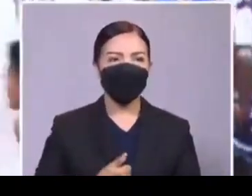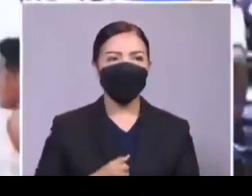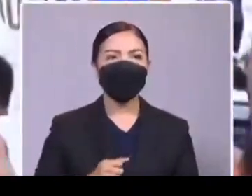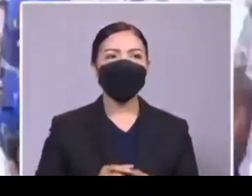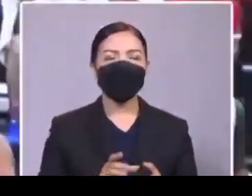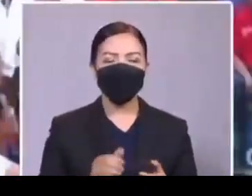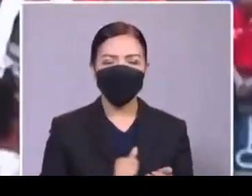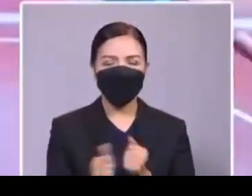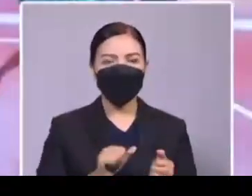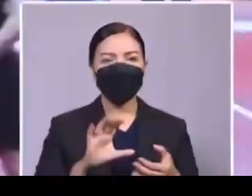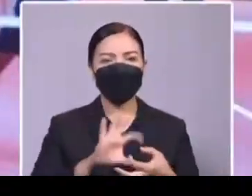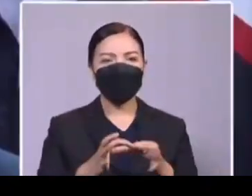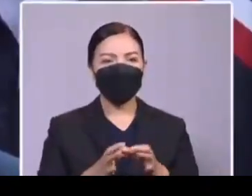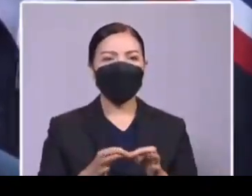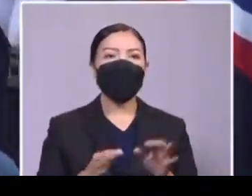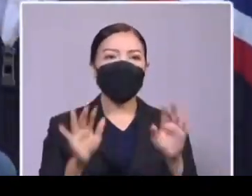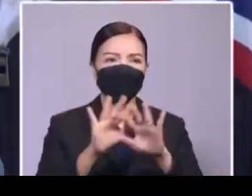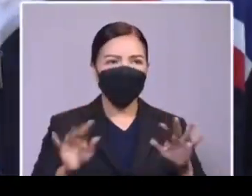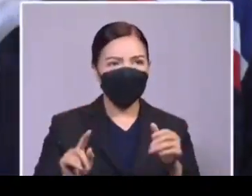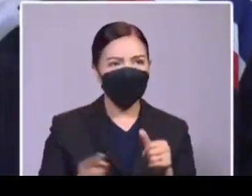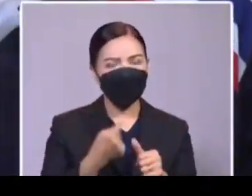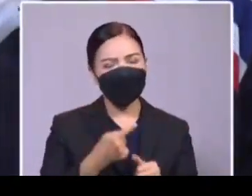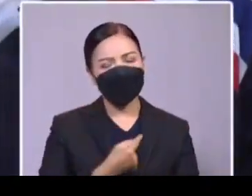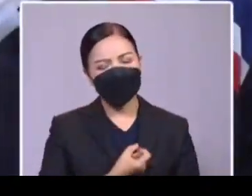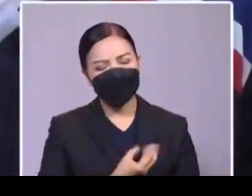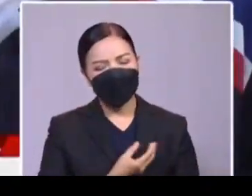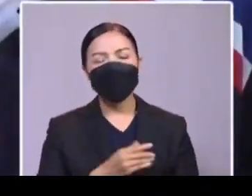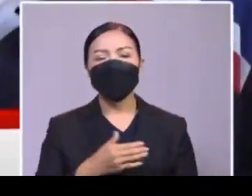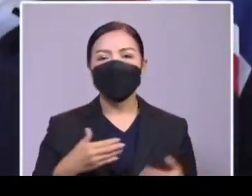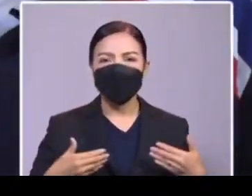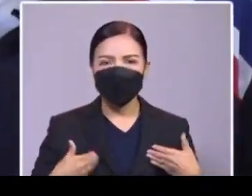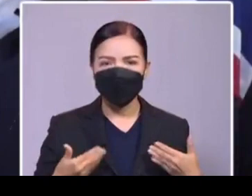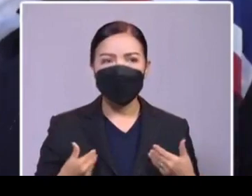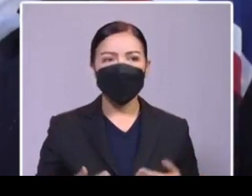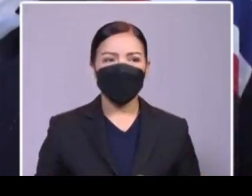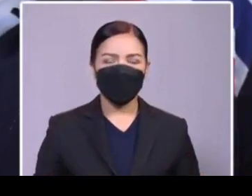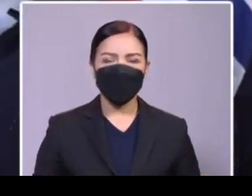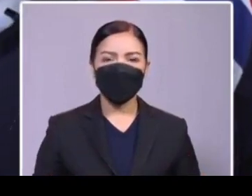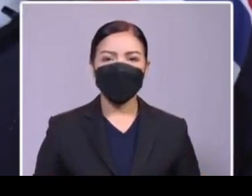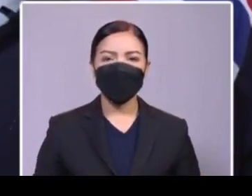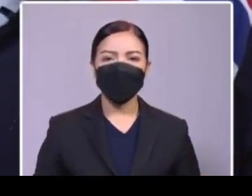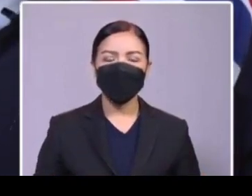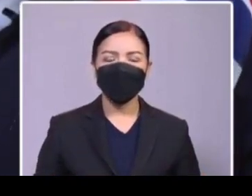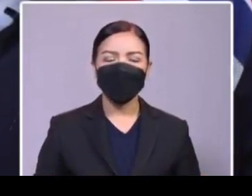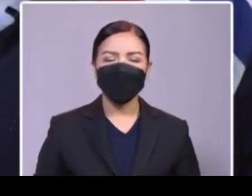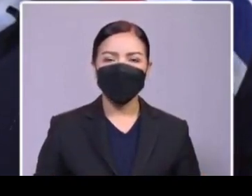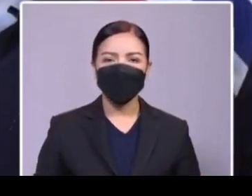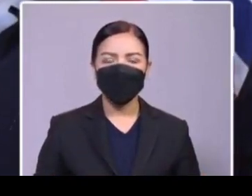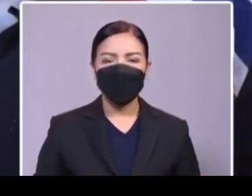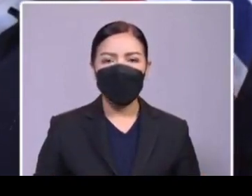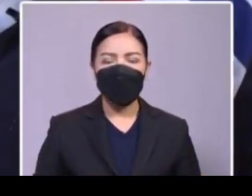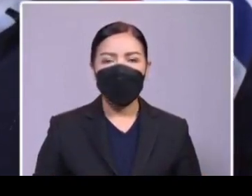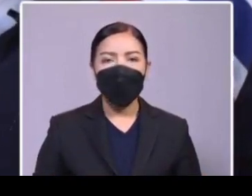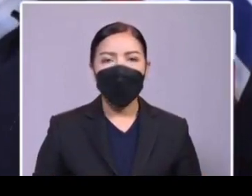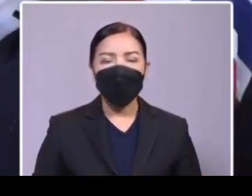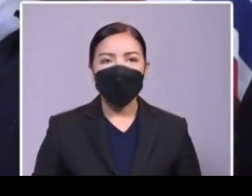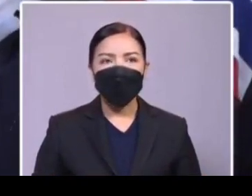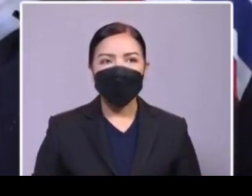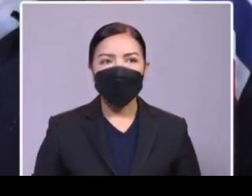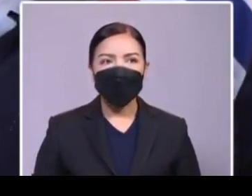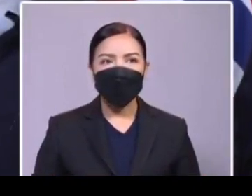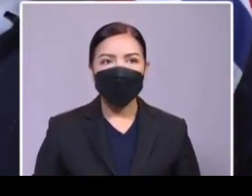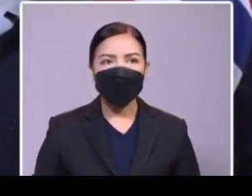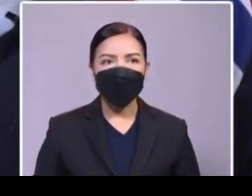ก I'm feel very excited for get to priority to host the Asian game in the